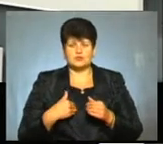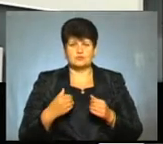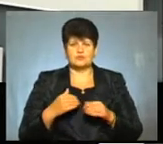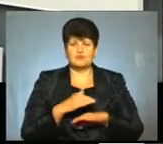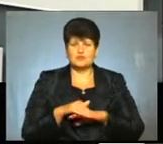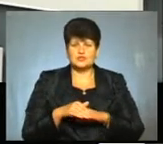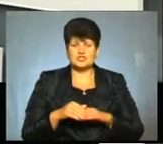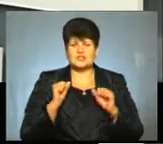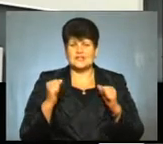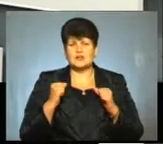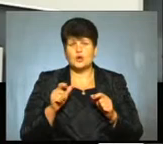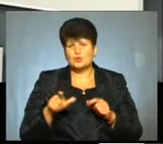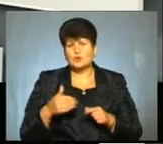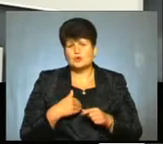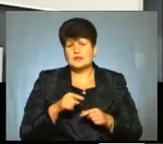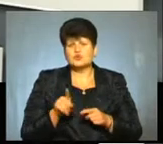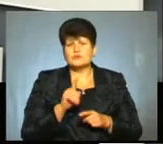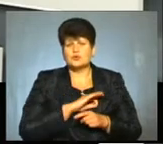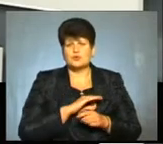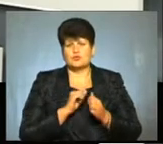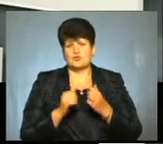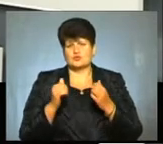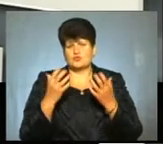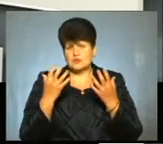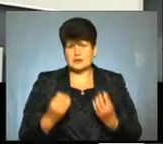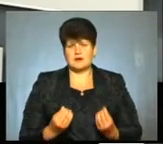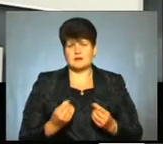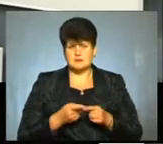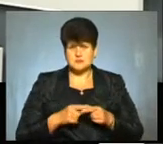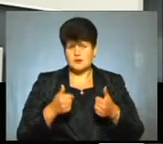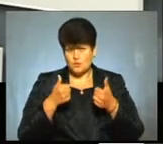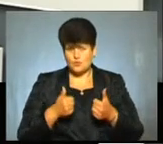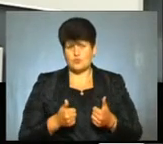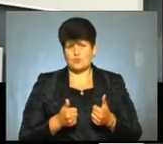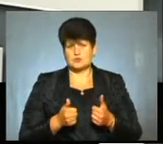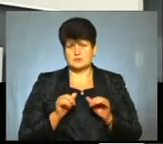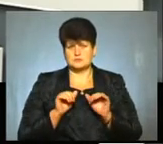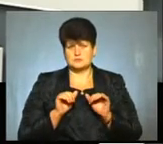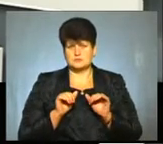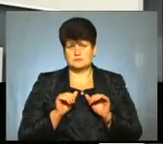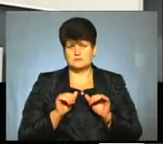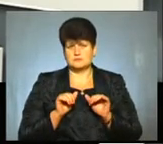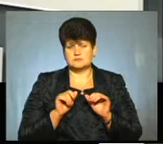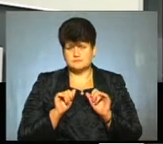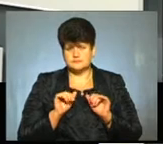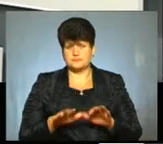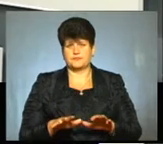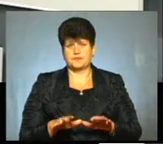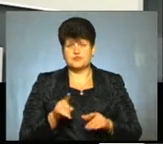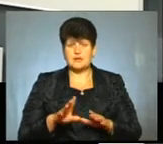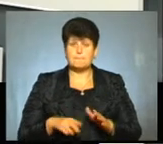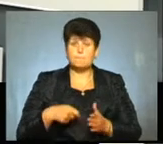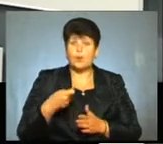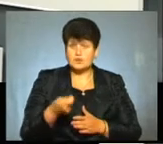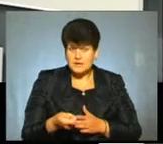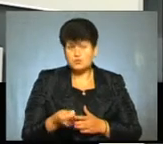величні тренажери. Люди хочуть те, що вони використовують кожного дня, і це абсолютно хороша тенденція, що вони